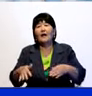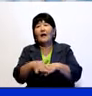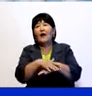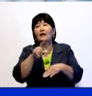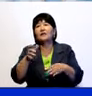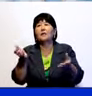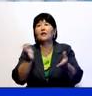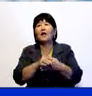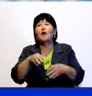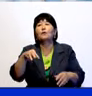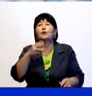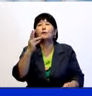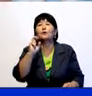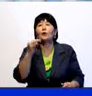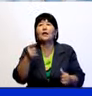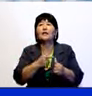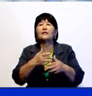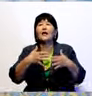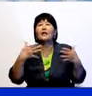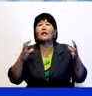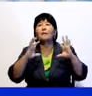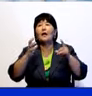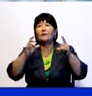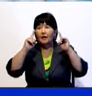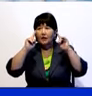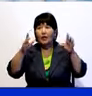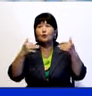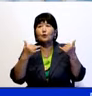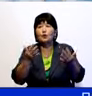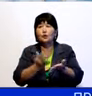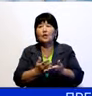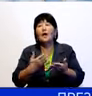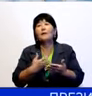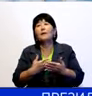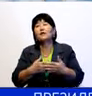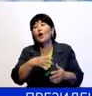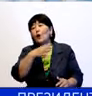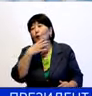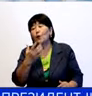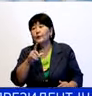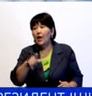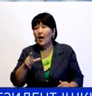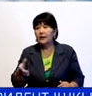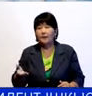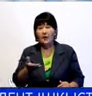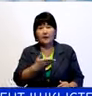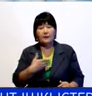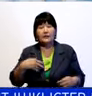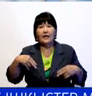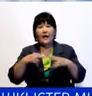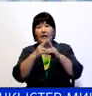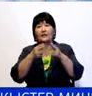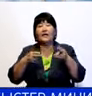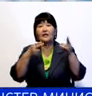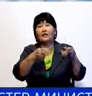таныстыру үшін, жалпы Мұстафа Шоқайдың есімін кеңірек әлемге таныту үшін, мысалға көптеген адамдардың біздің Астанамызға келетін